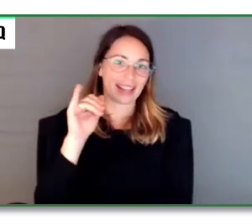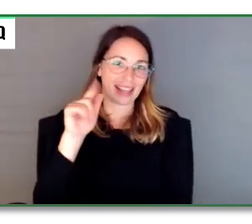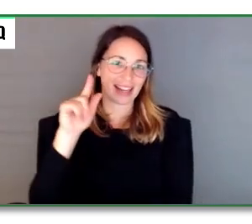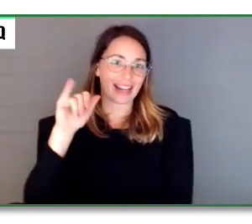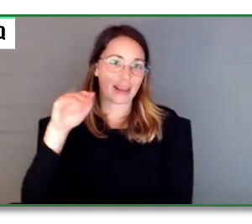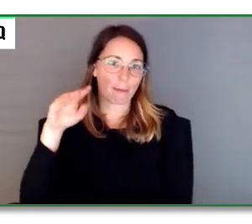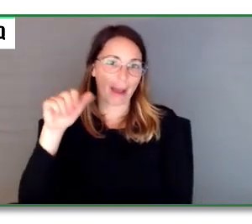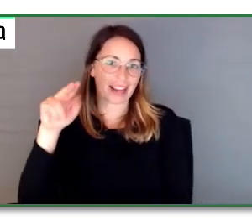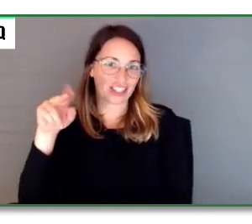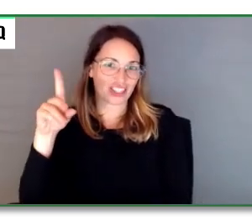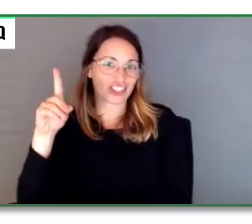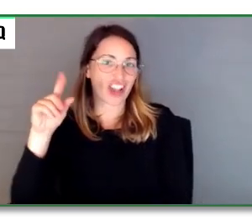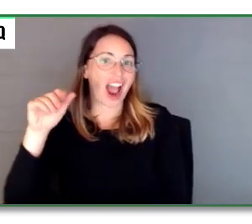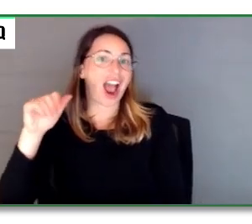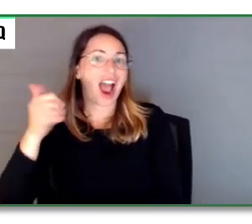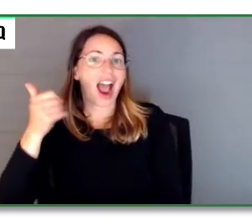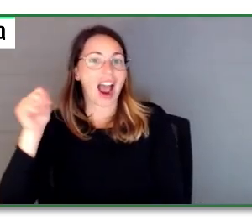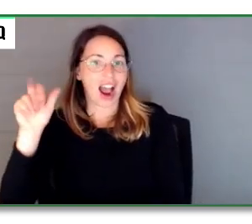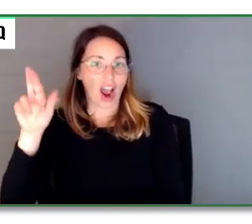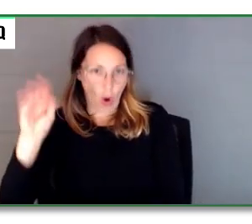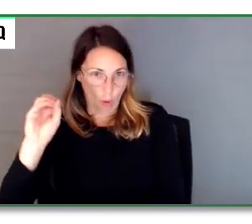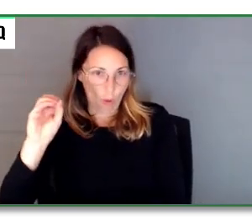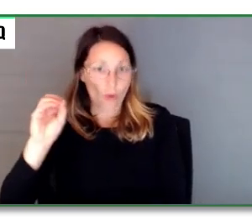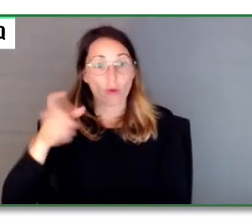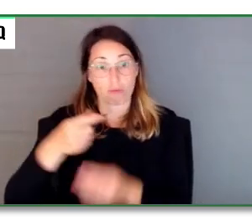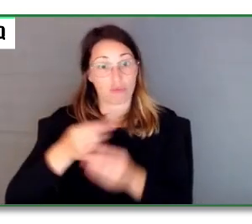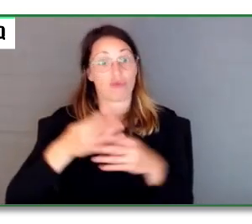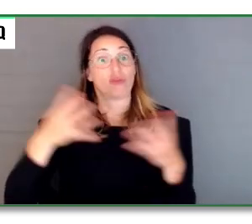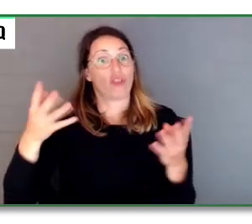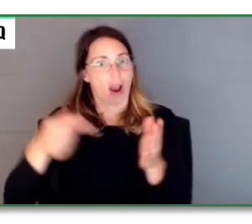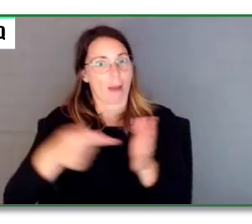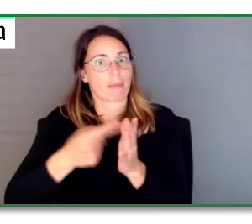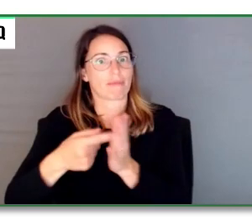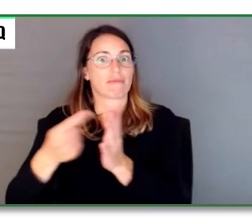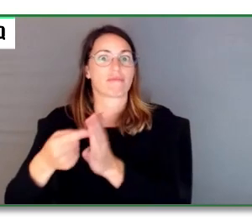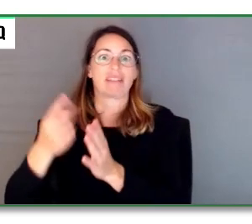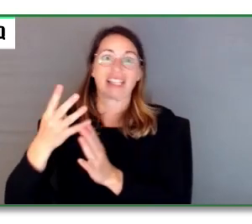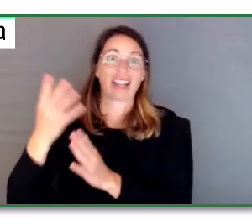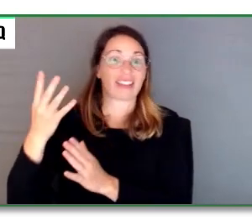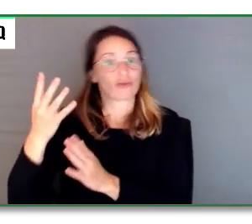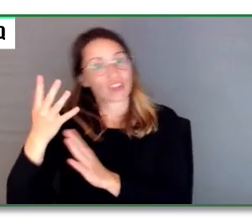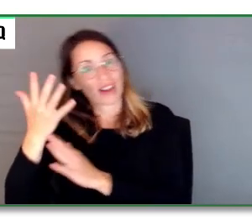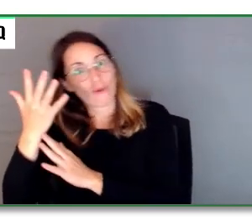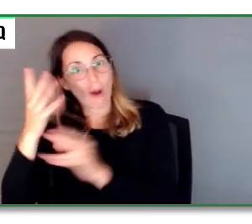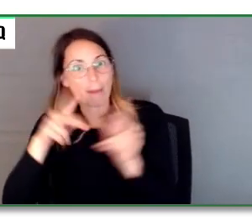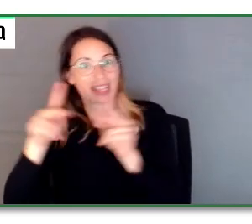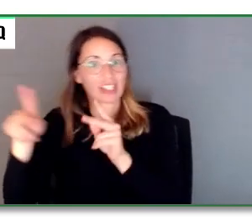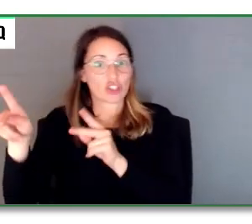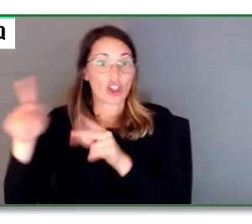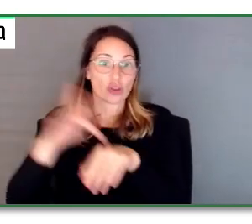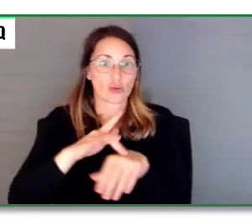à plusieurs reprises. À peu près 4 ou 5 personnes ont utilisé le Trail Rider pour arriver au haut du